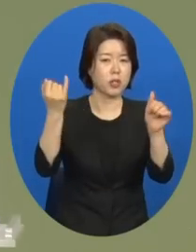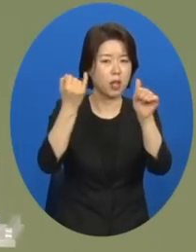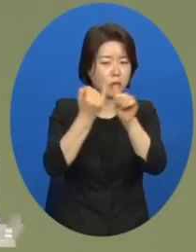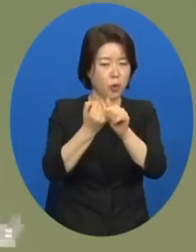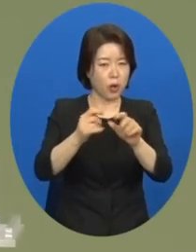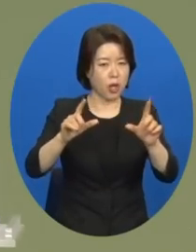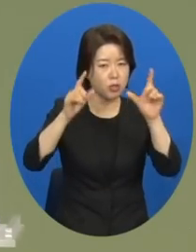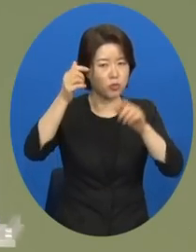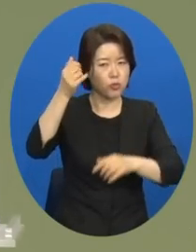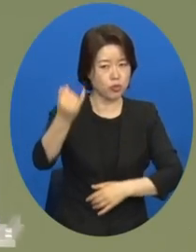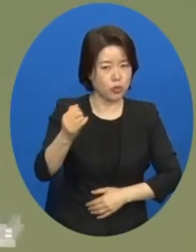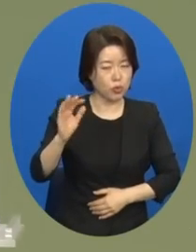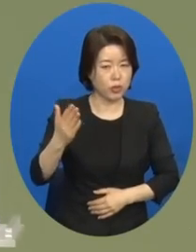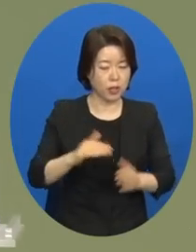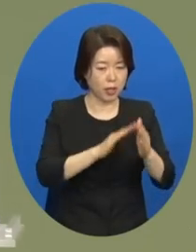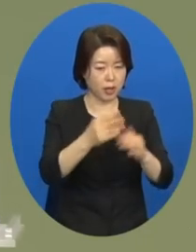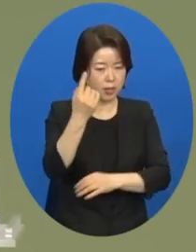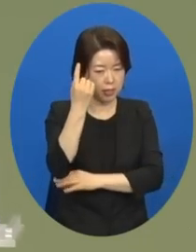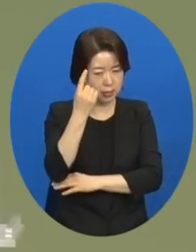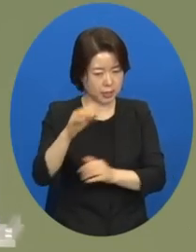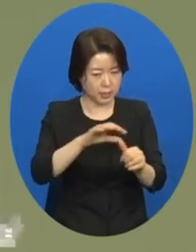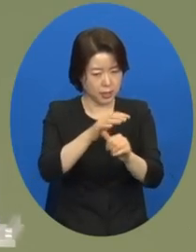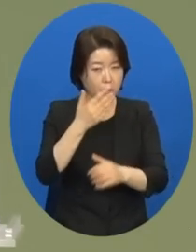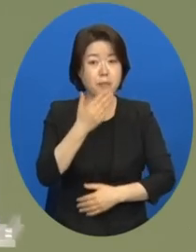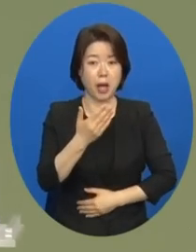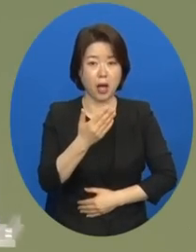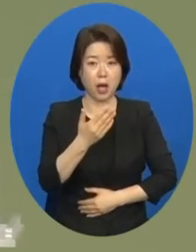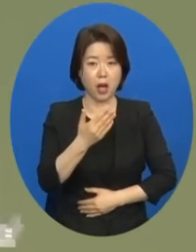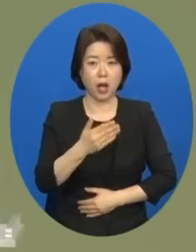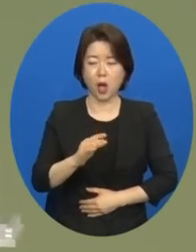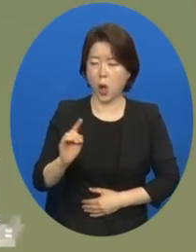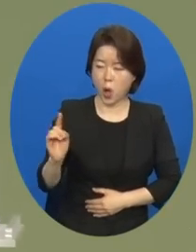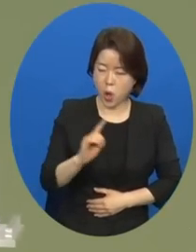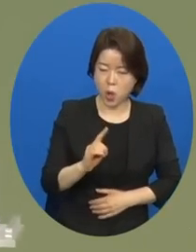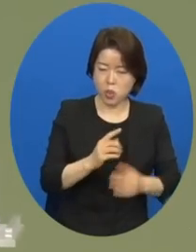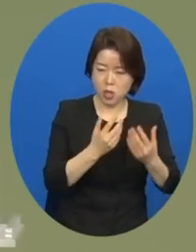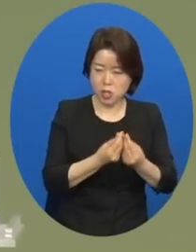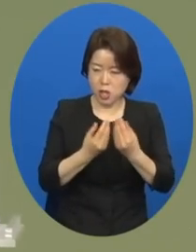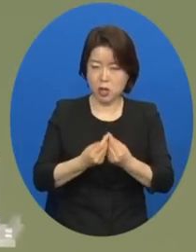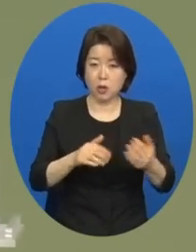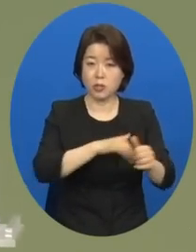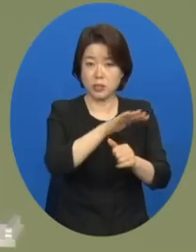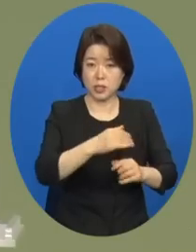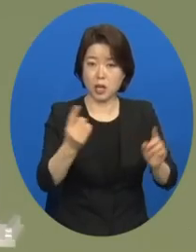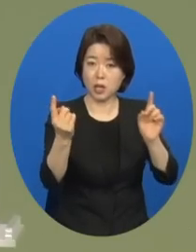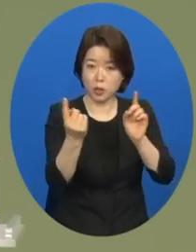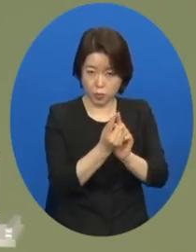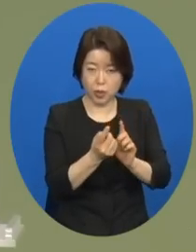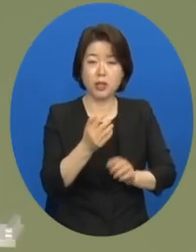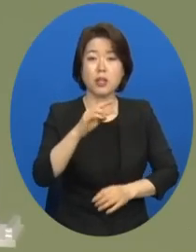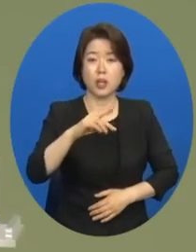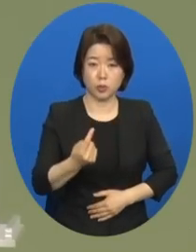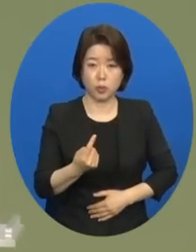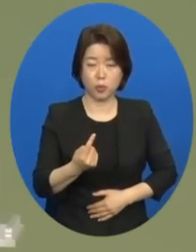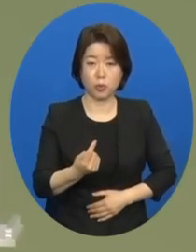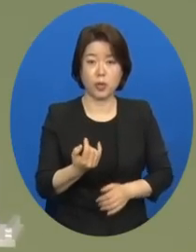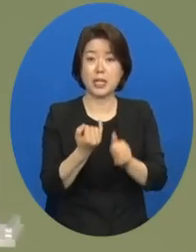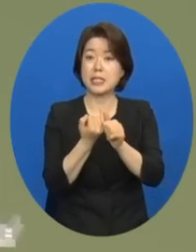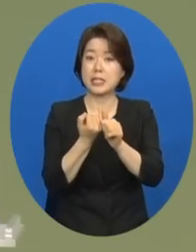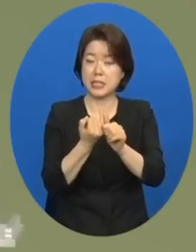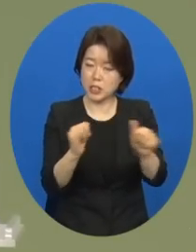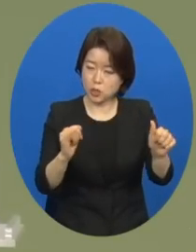주인공이 되어 가정을 지킬 수가 있겠구나 어떤 경우도 어떤 경우도 이혼을